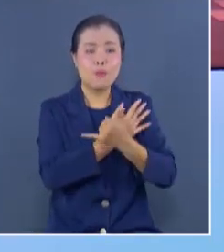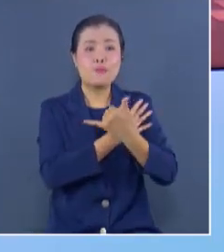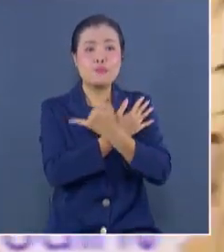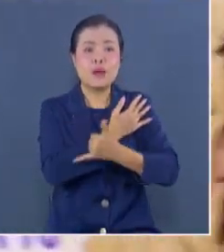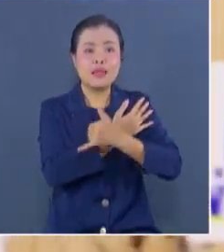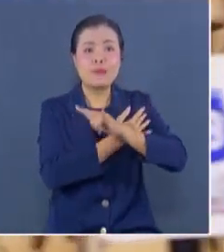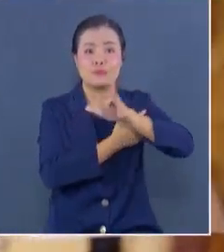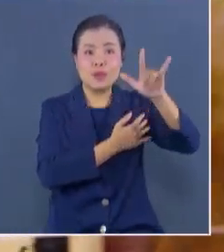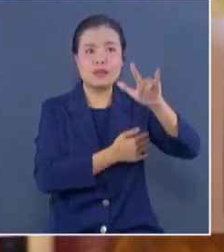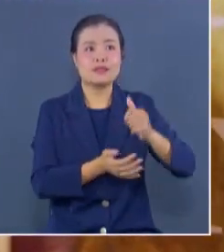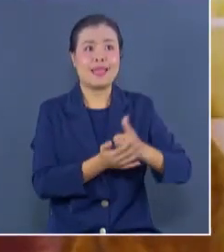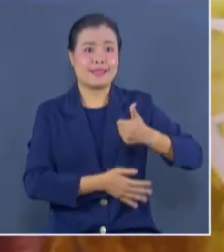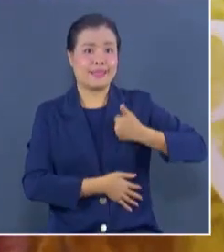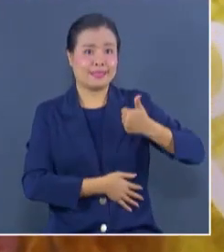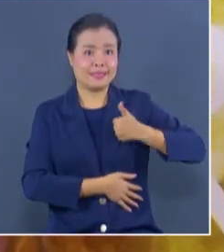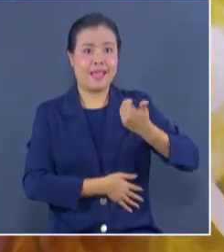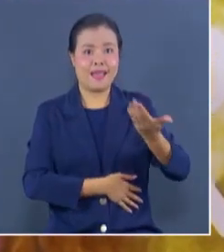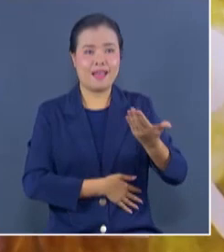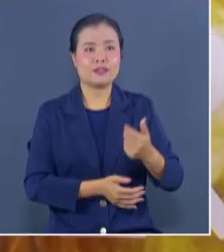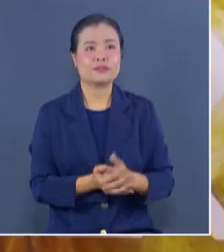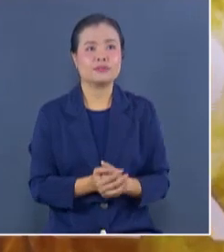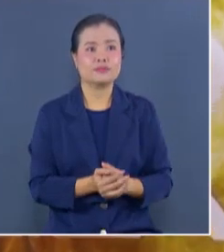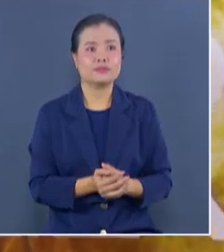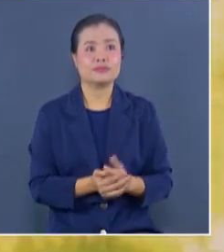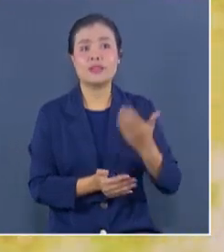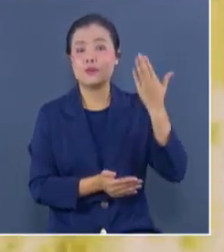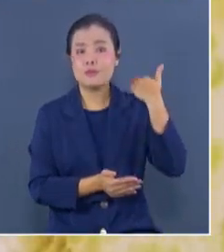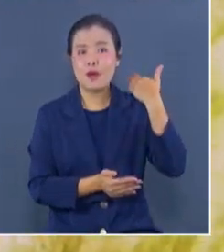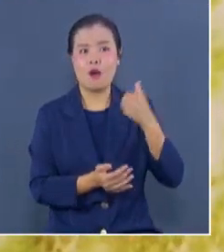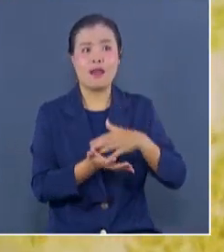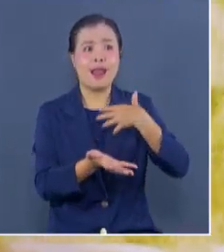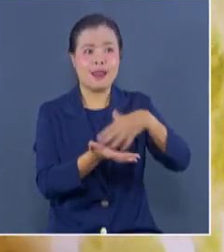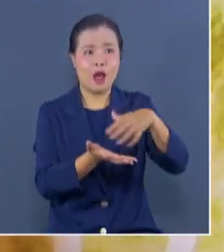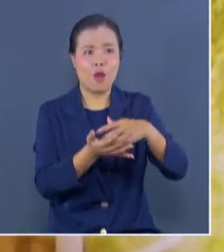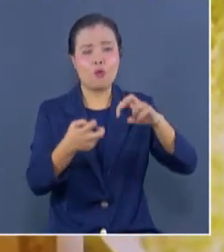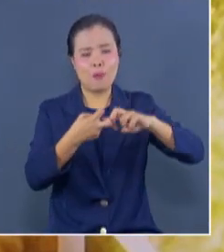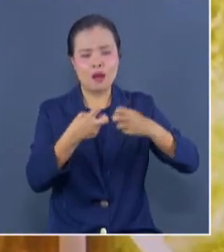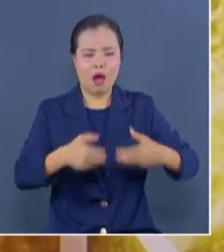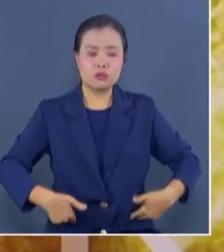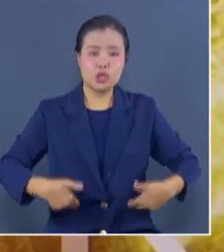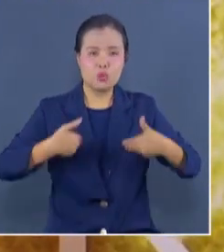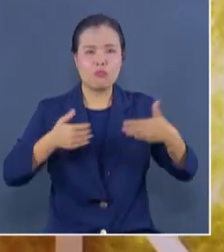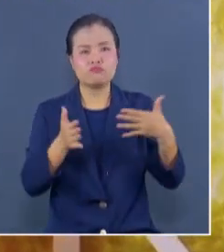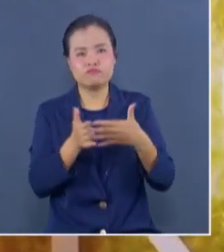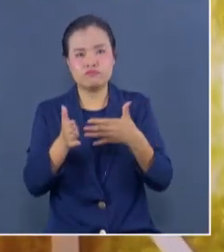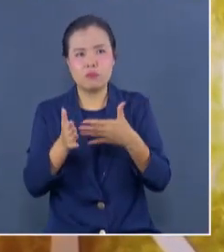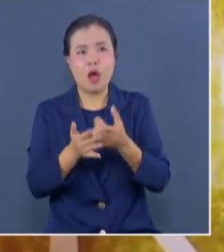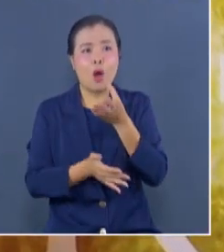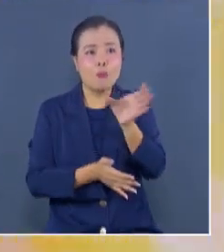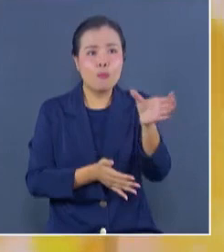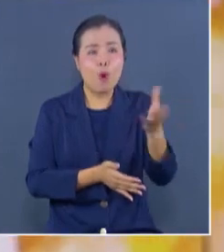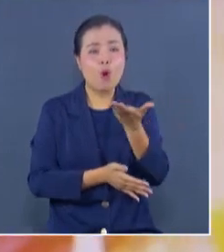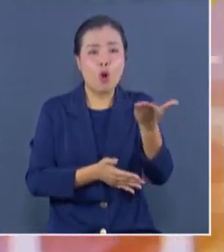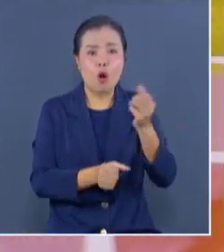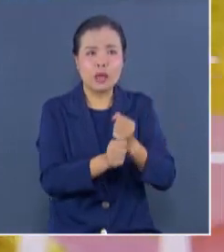าค่ะนักแสดงรุ่นใหญ่แวร์โซที่ก่อนหน้านี้ก็ได้มาเล่าถึงมรสุมชีวิตนะคะที่ต้องโพสต์ของงานเหตุ